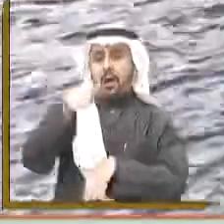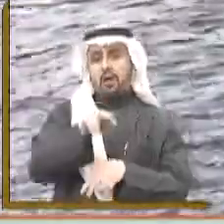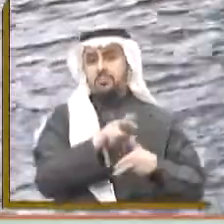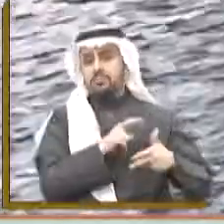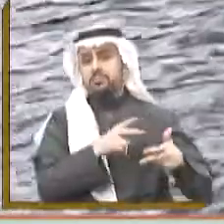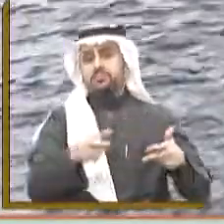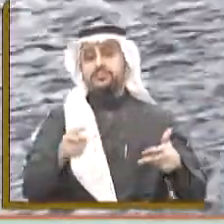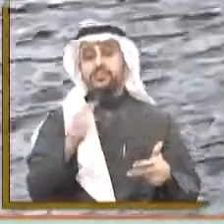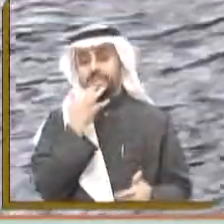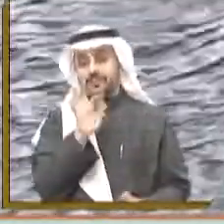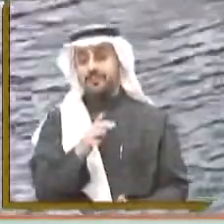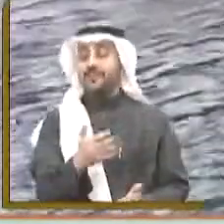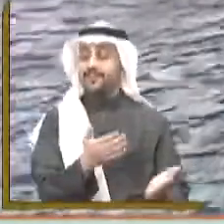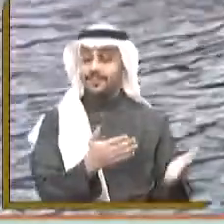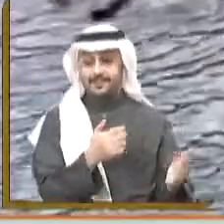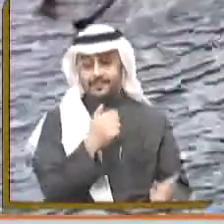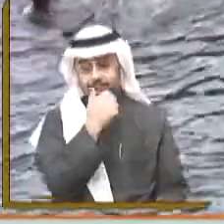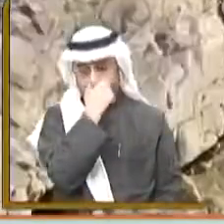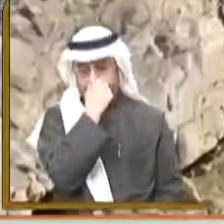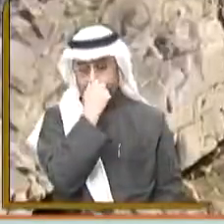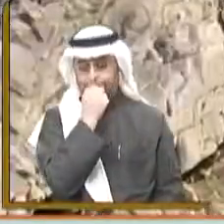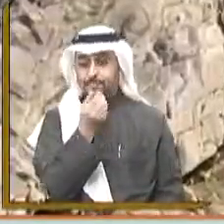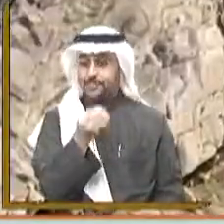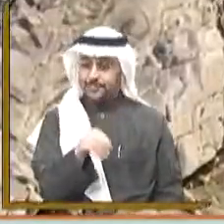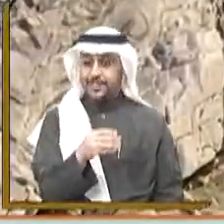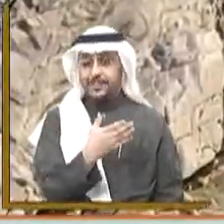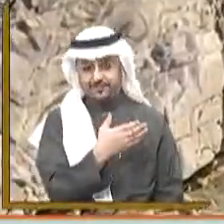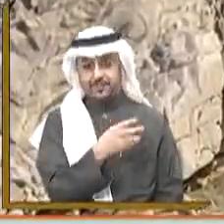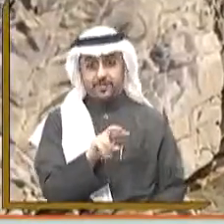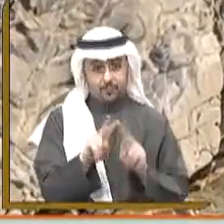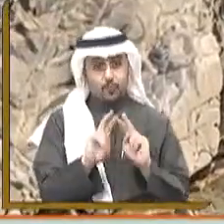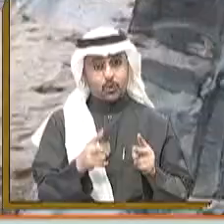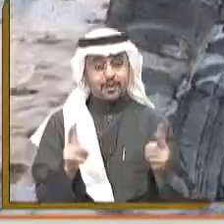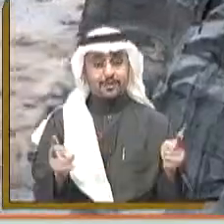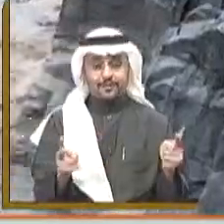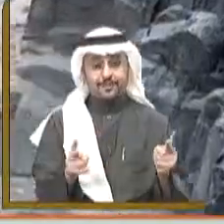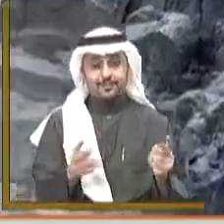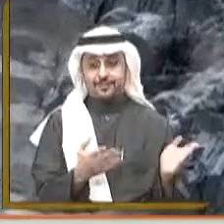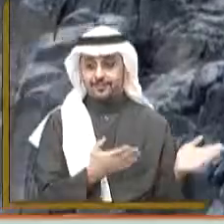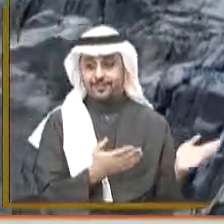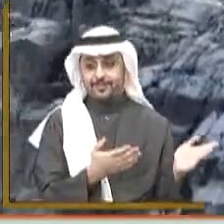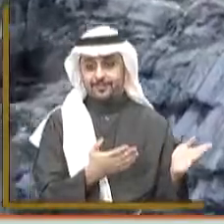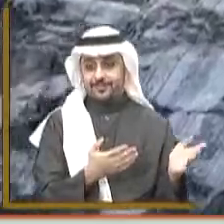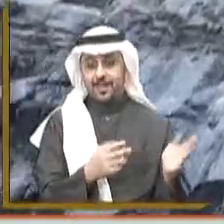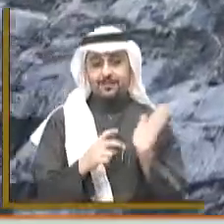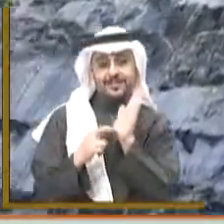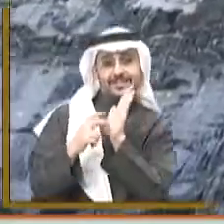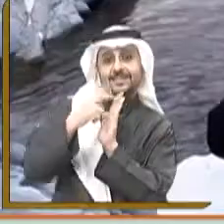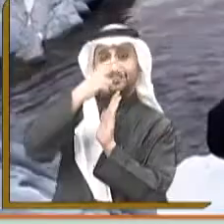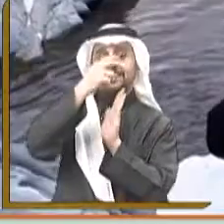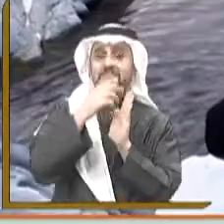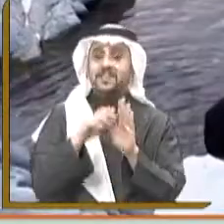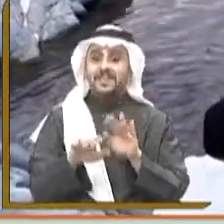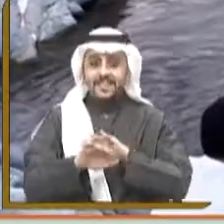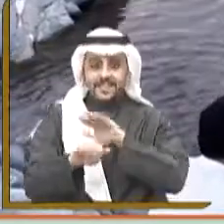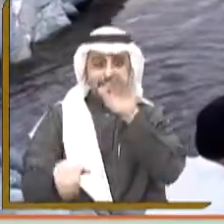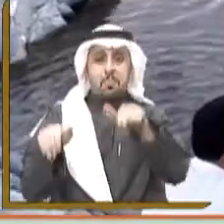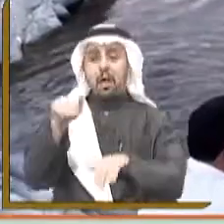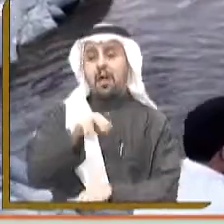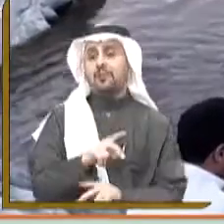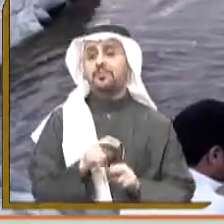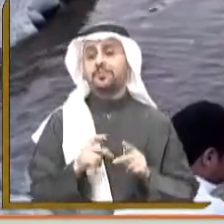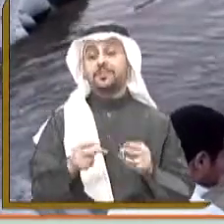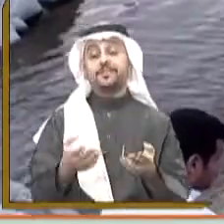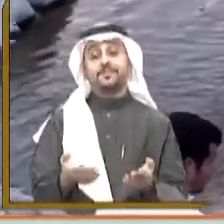تمتلئ بالمياه، ويمارس البعض هوايته كالسباحة أو التسلق، وقد اعتاد